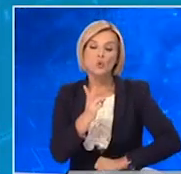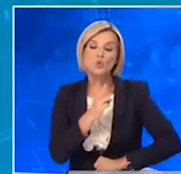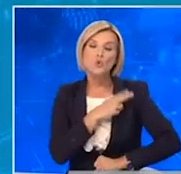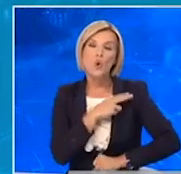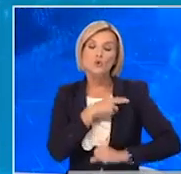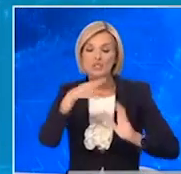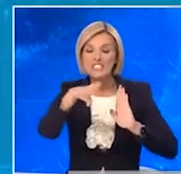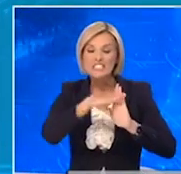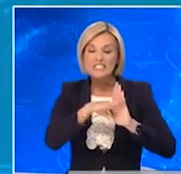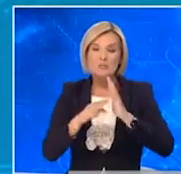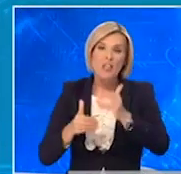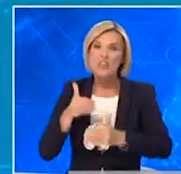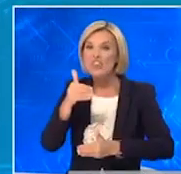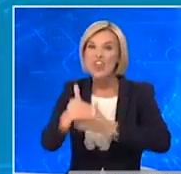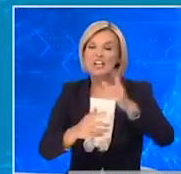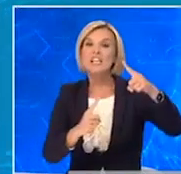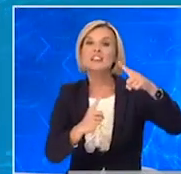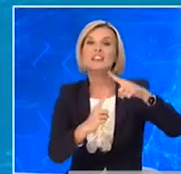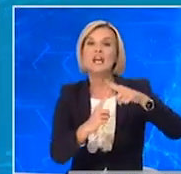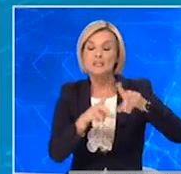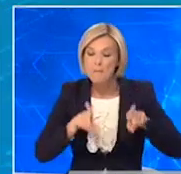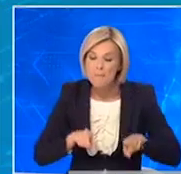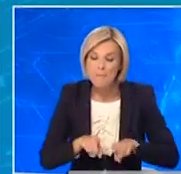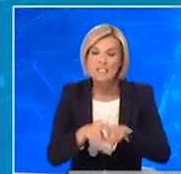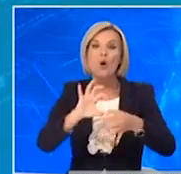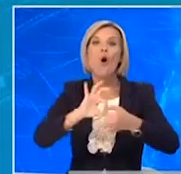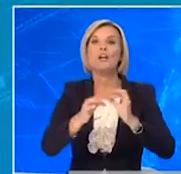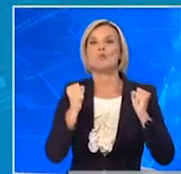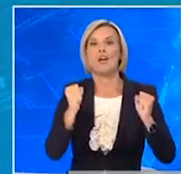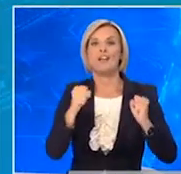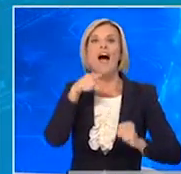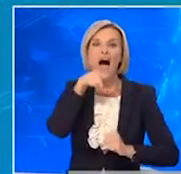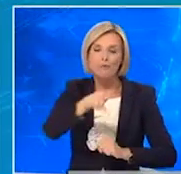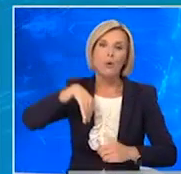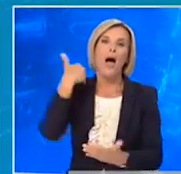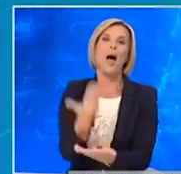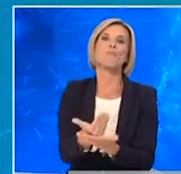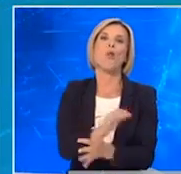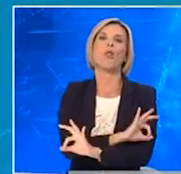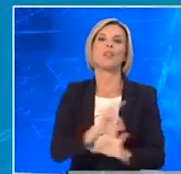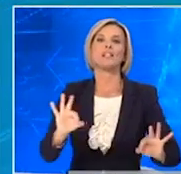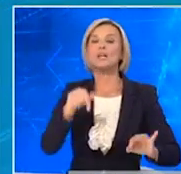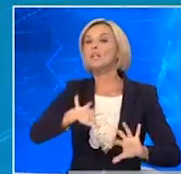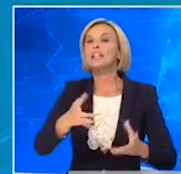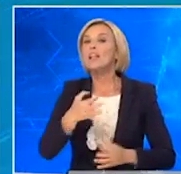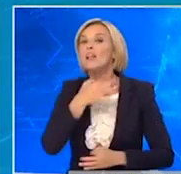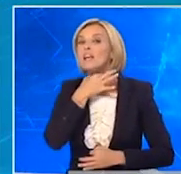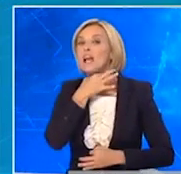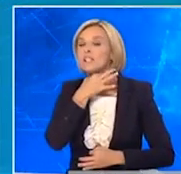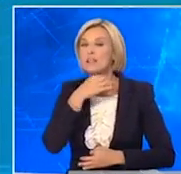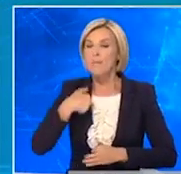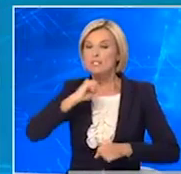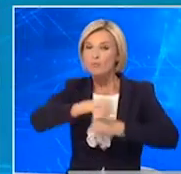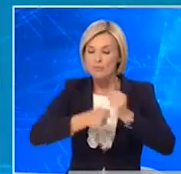που έχουμε σε συνεργασία με τον ΕΟΔΗ. Και αυτό έχει αποδειχθεί. Αυτό που χρειάζεται είναι να μην